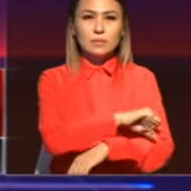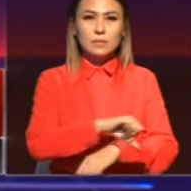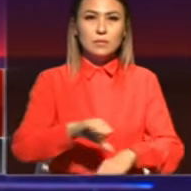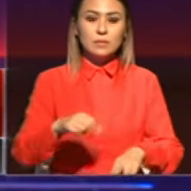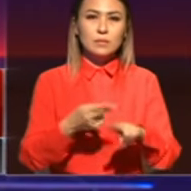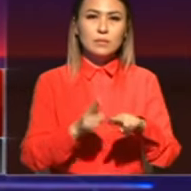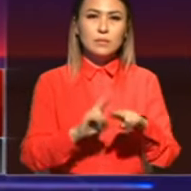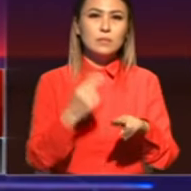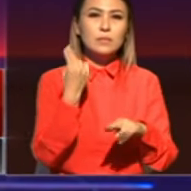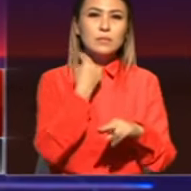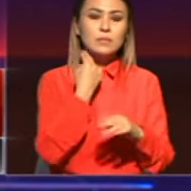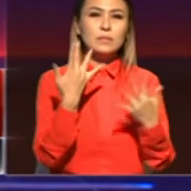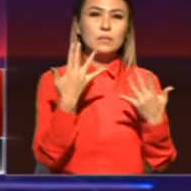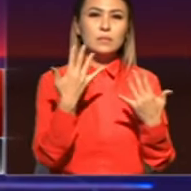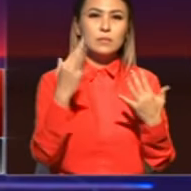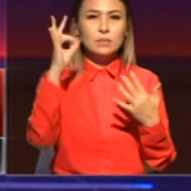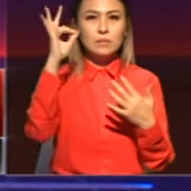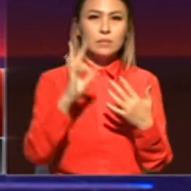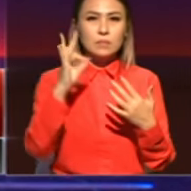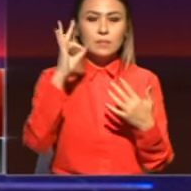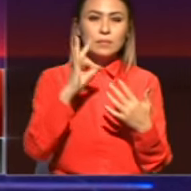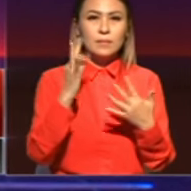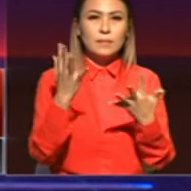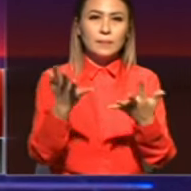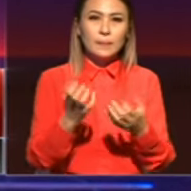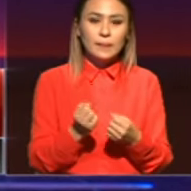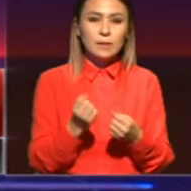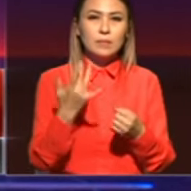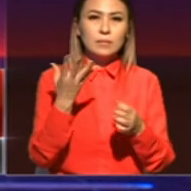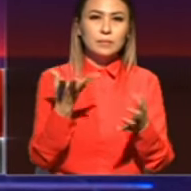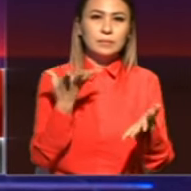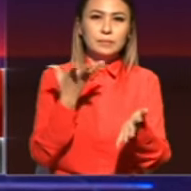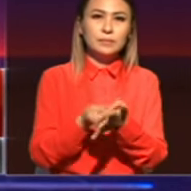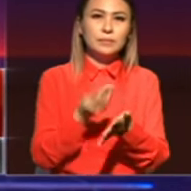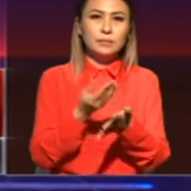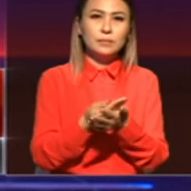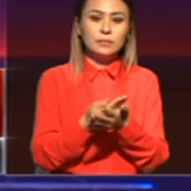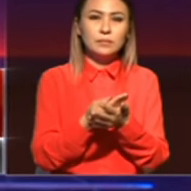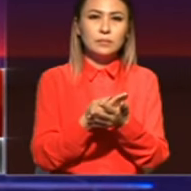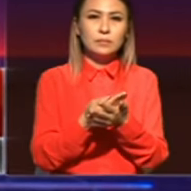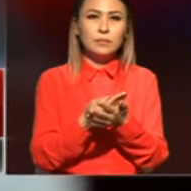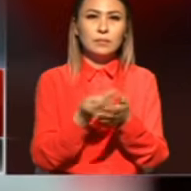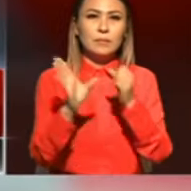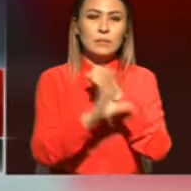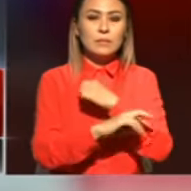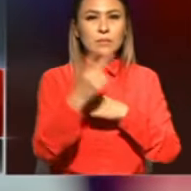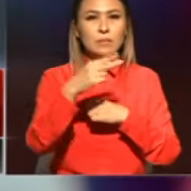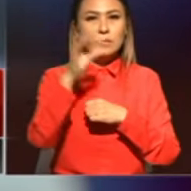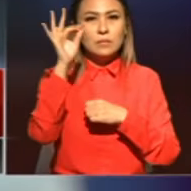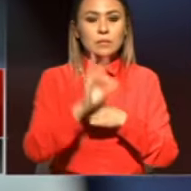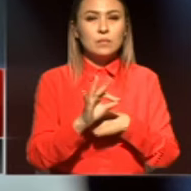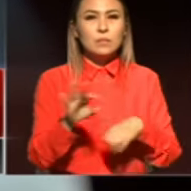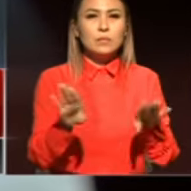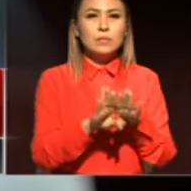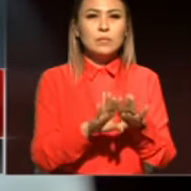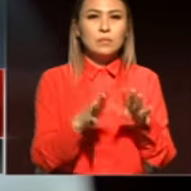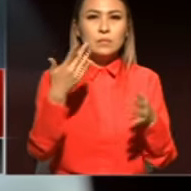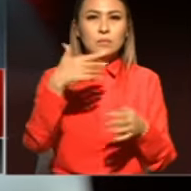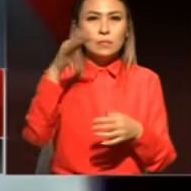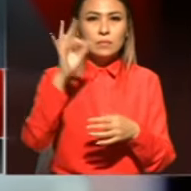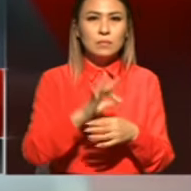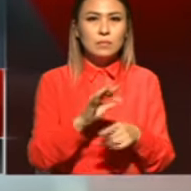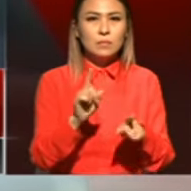Сол қарыздың қанша пайыздан алып, қанша пайыз төлеп отыр мысалы. 10% алып отыр ма, 20% алып, жоқ 50%